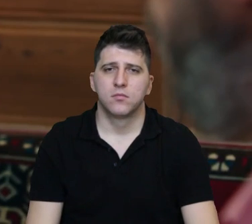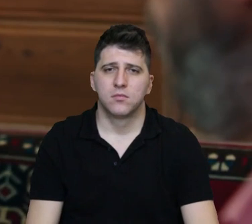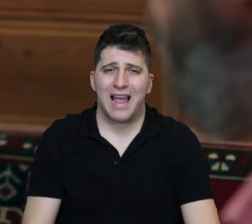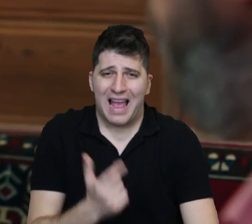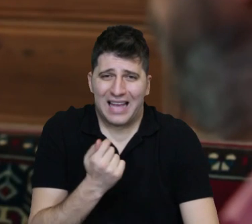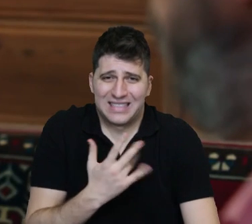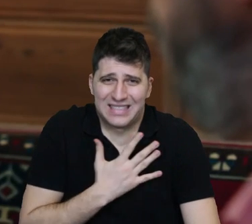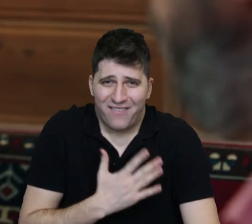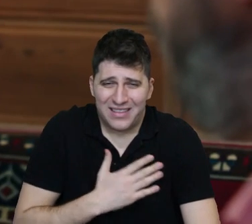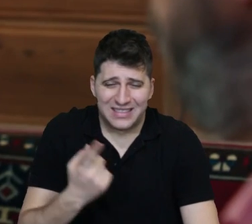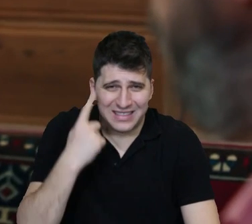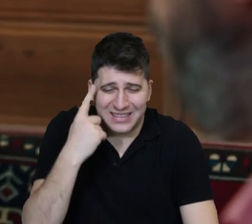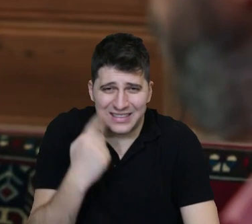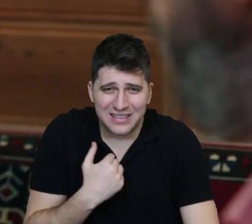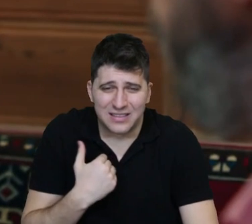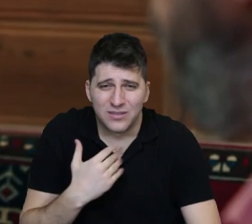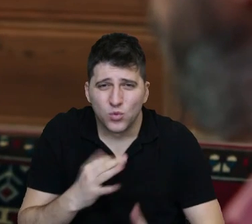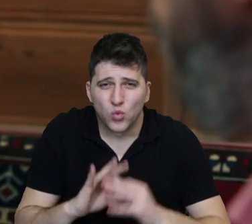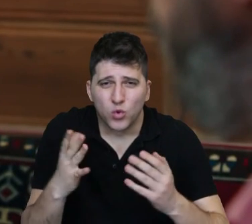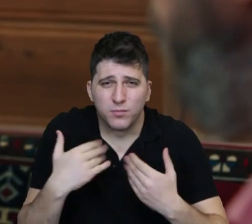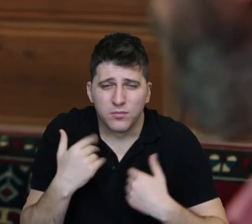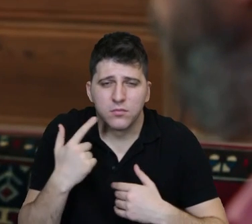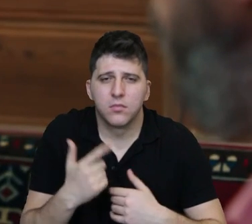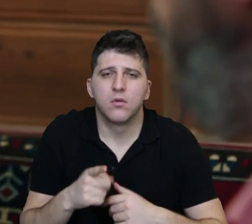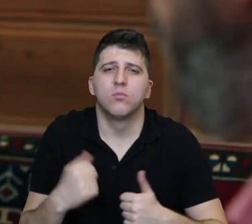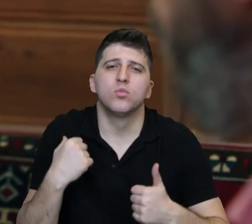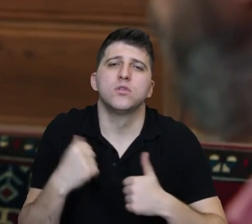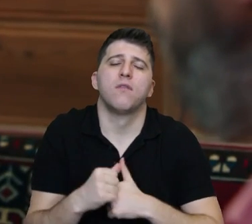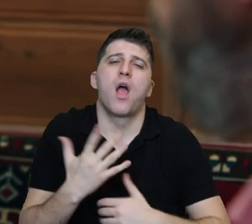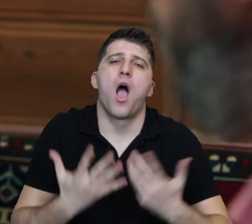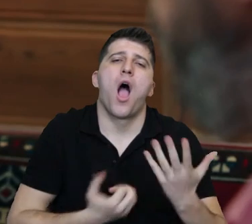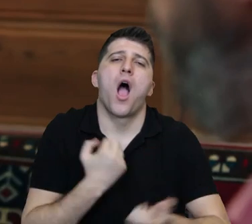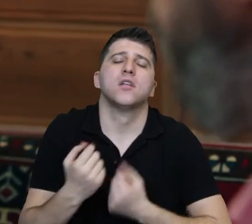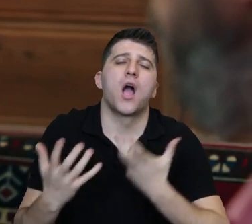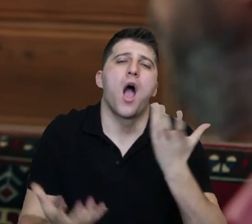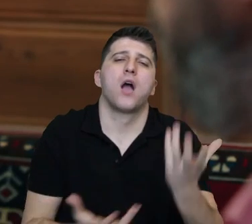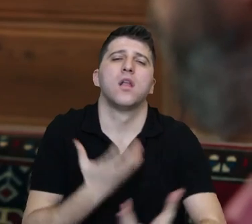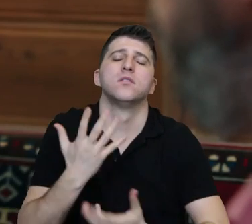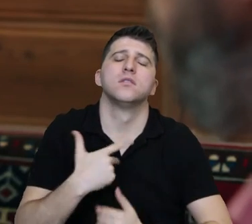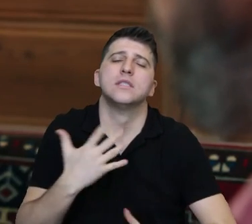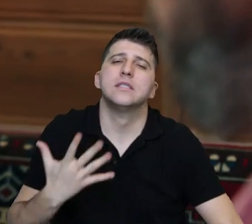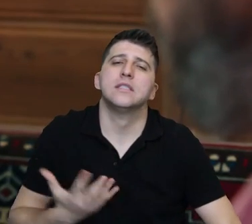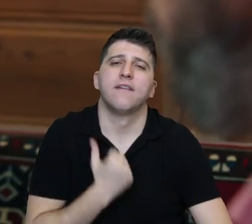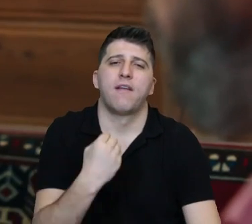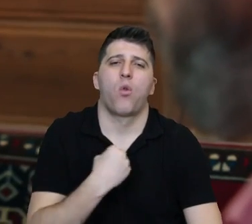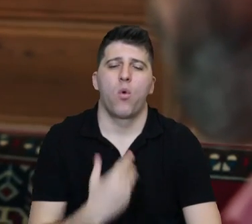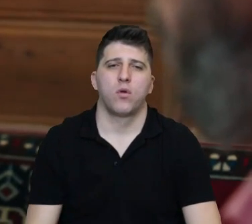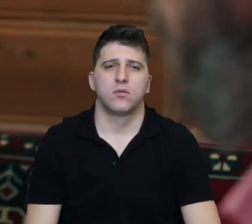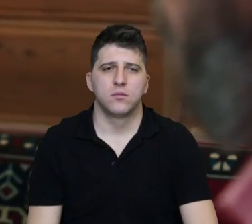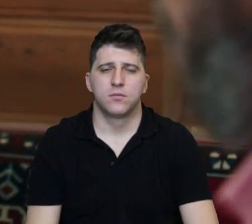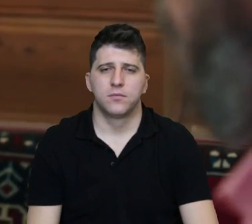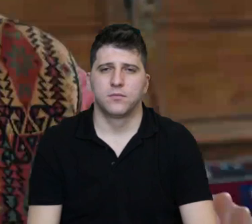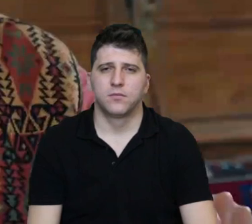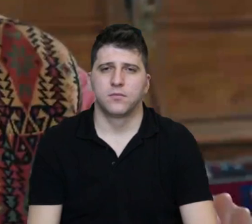Azıcık nefes alayım, başımı çıkarayım diyorum. Bu sefer de çektiğim acının ateşi yakıyor yüreğimi.